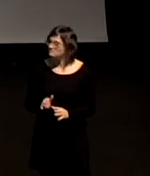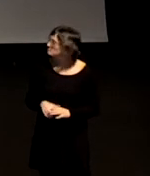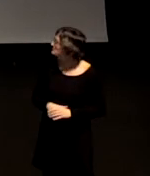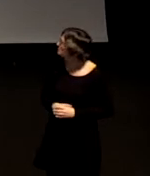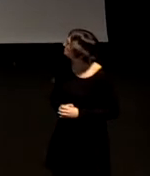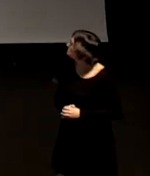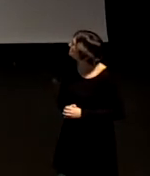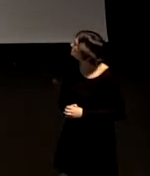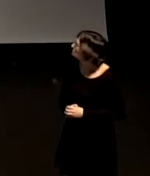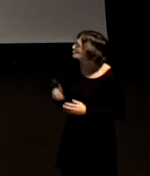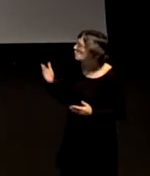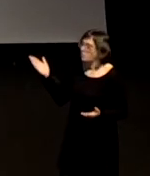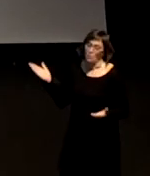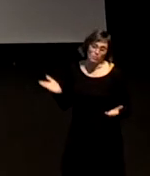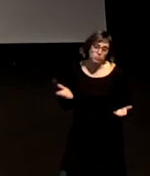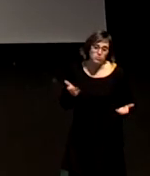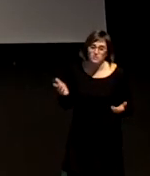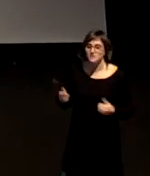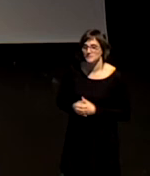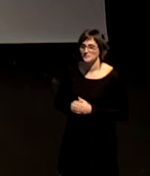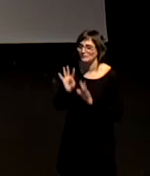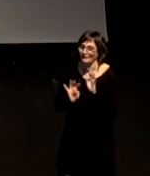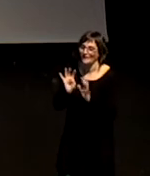à grand chose à dire là dessus